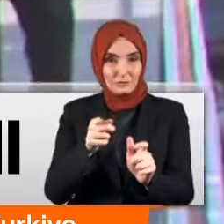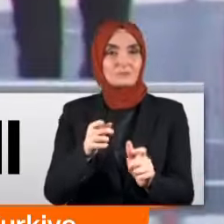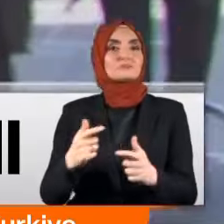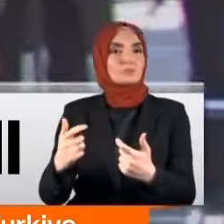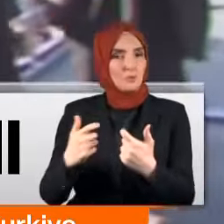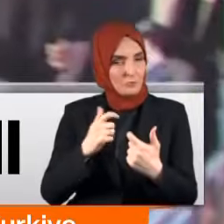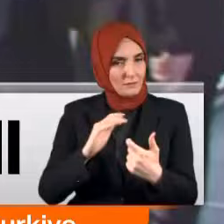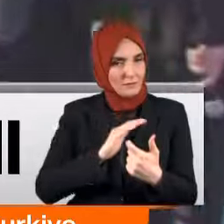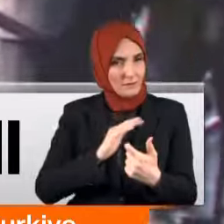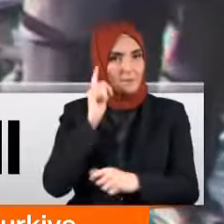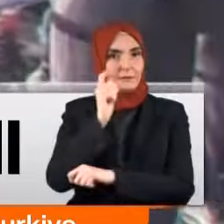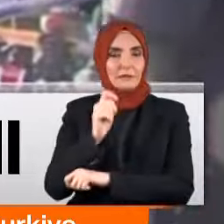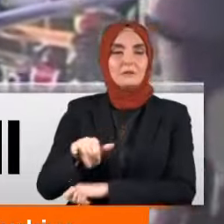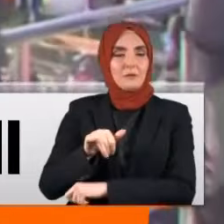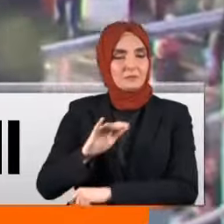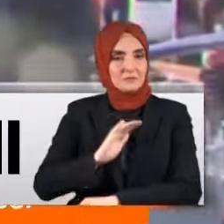başında.